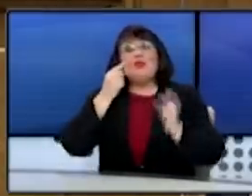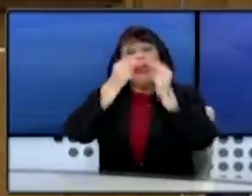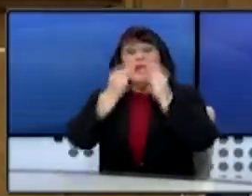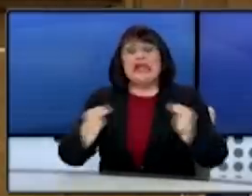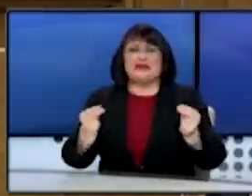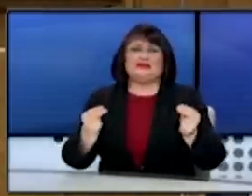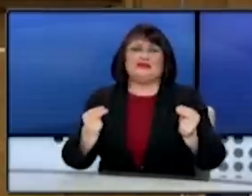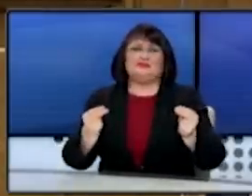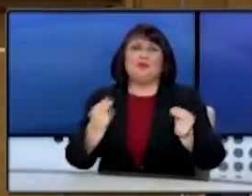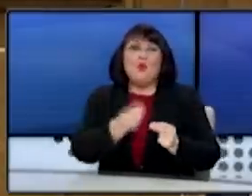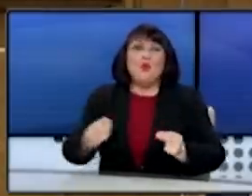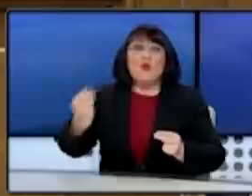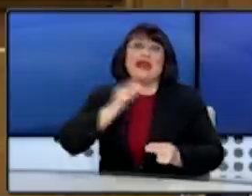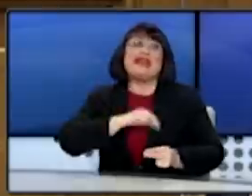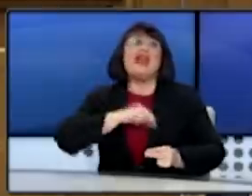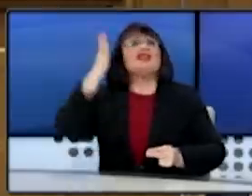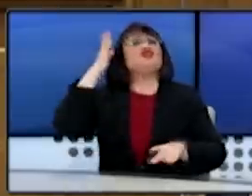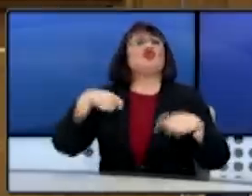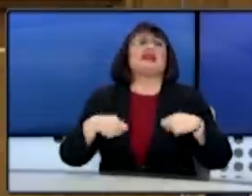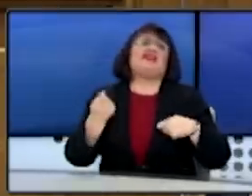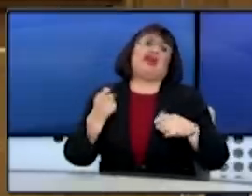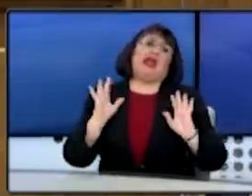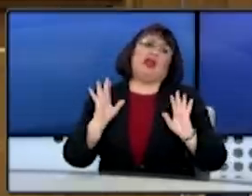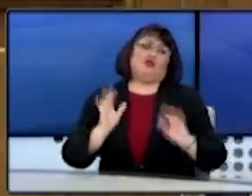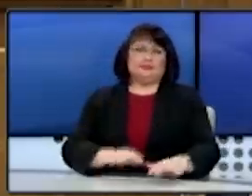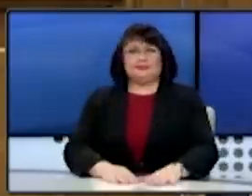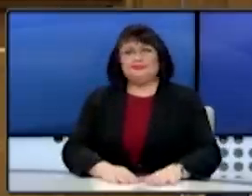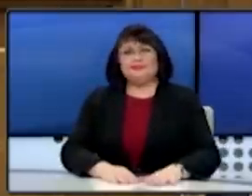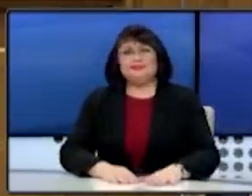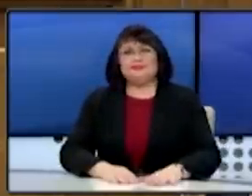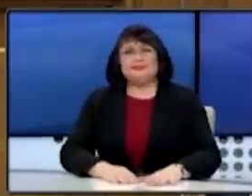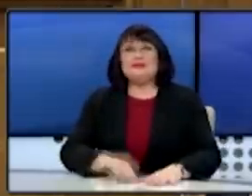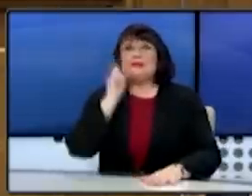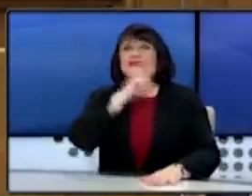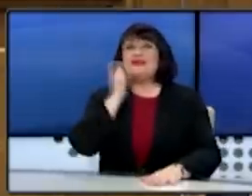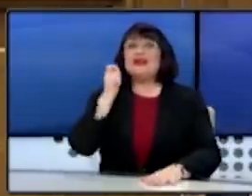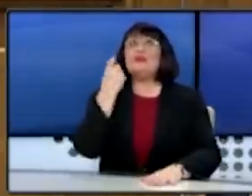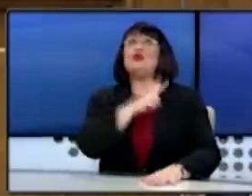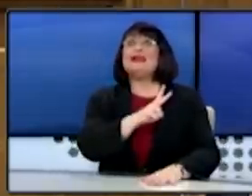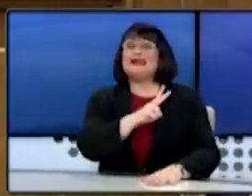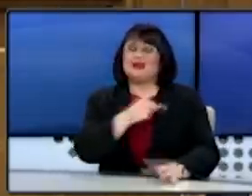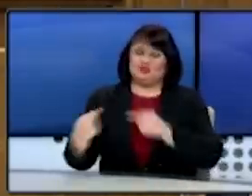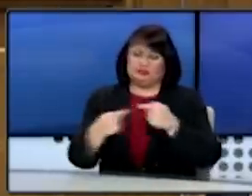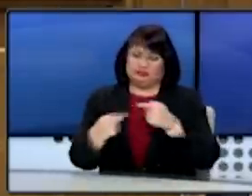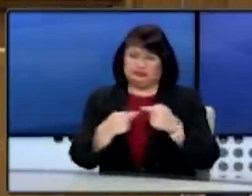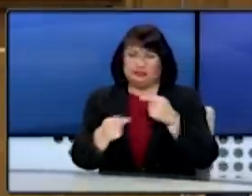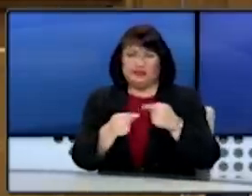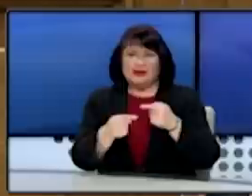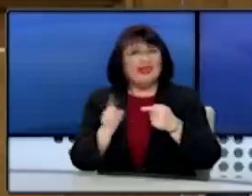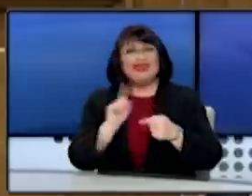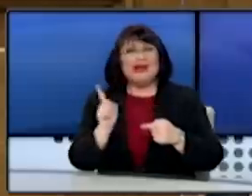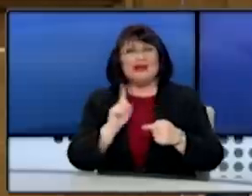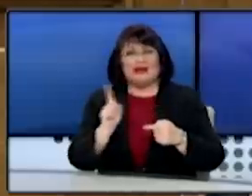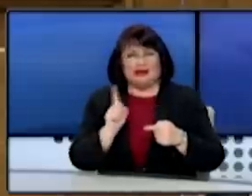διέξοδος στα υπερσυσσωρευμένα κέρδη του κεφαλαίου. Στον πυρήνα της κάλπικης πολιτικής σας αντιπαράθεσης δεν είναι